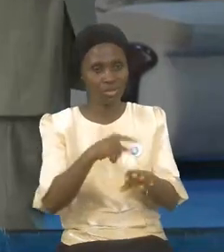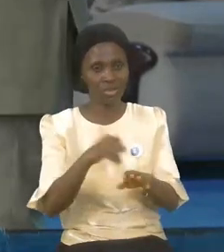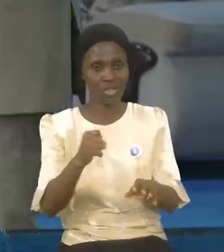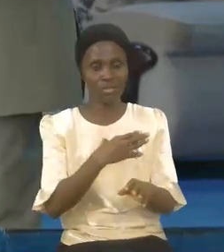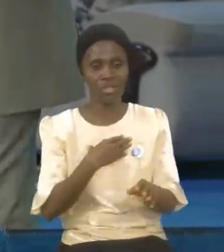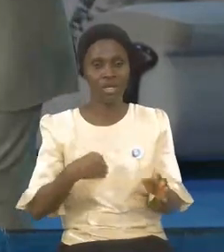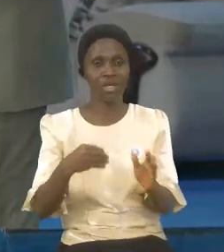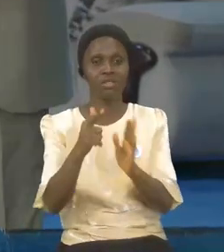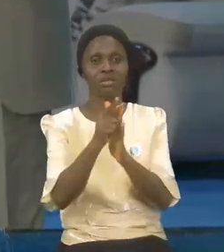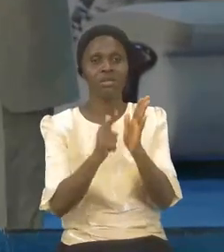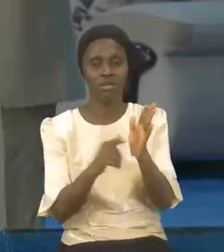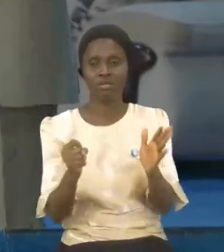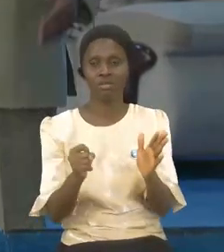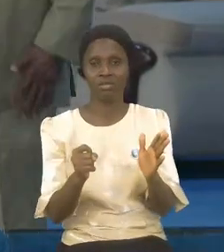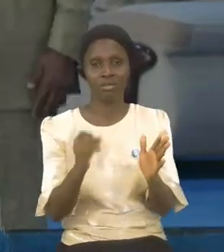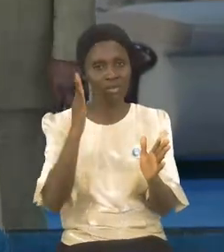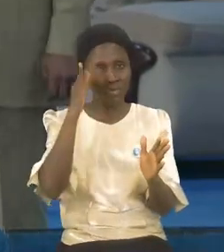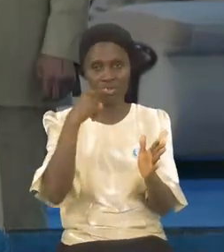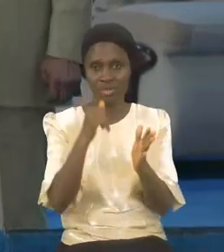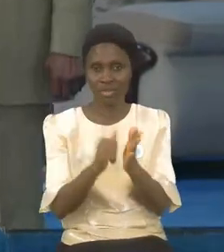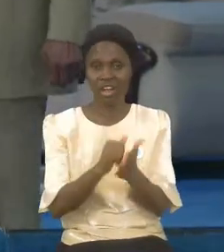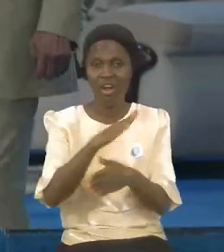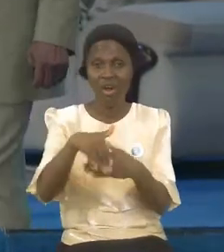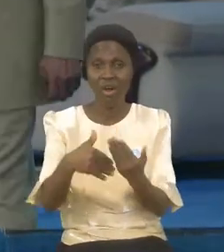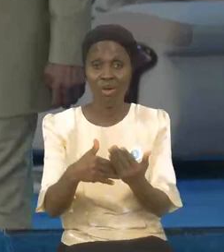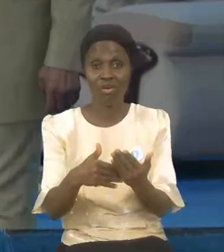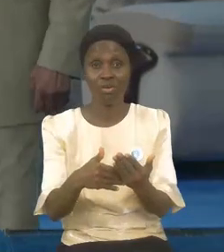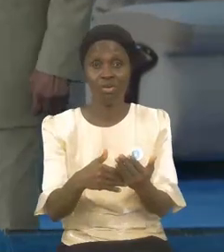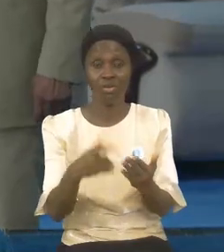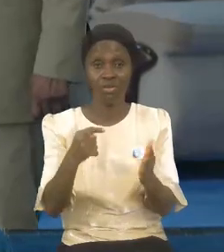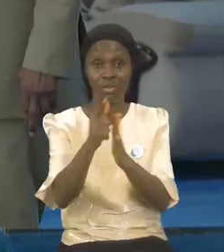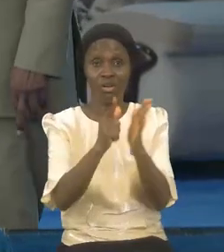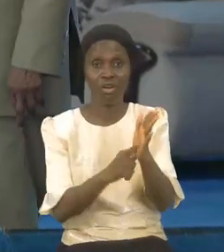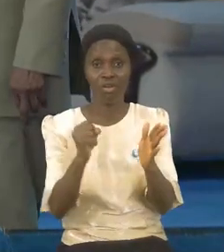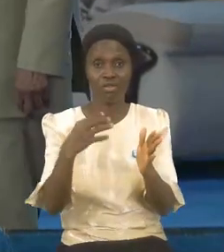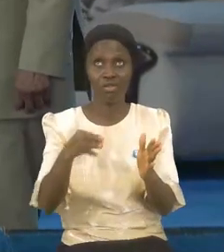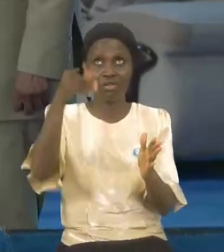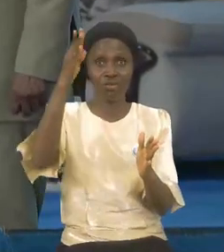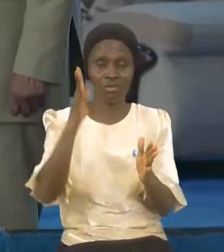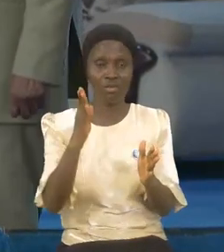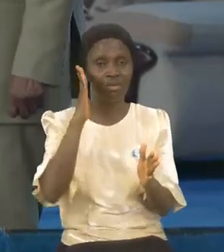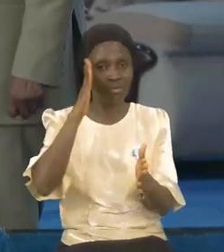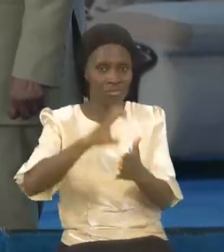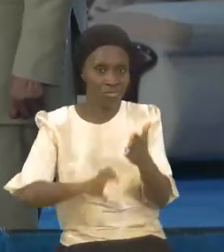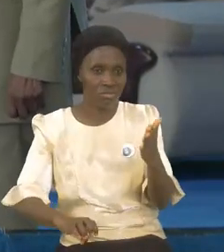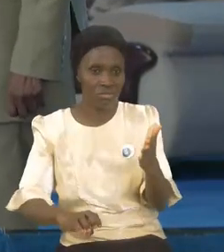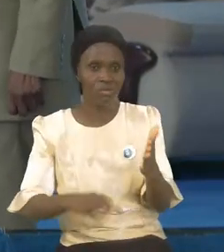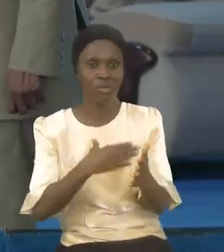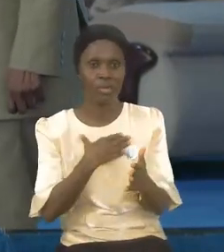dire que ôter toutes ces lois de Dieu, il va vouloir mettre ses propres lois. Et les saints